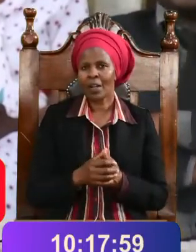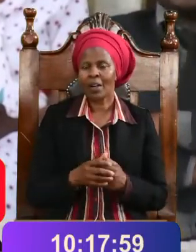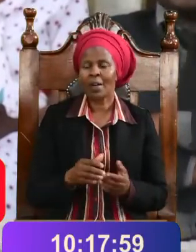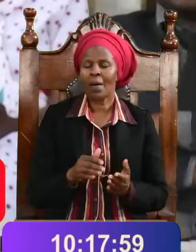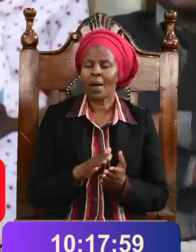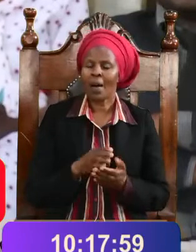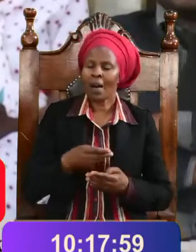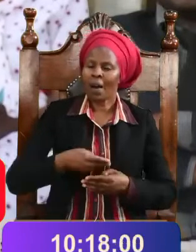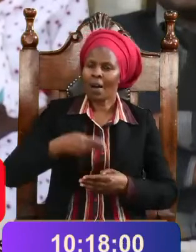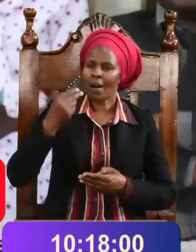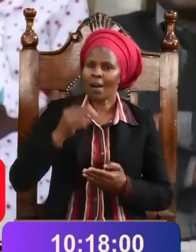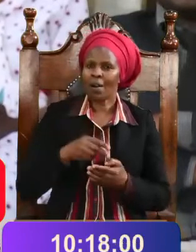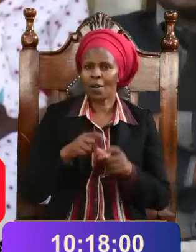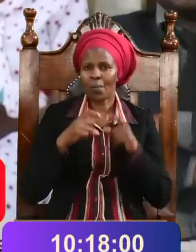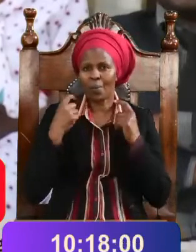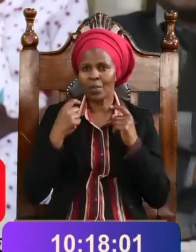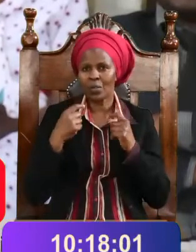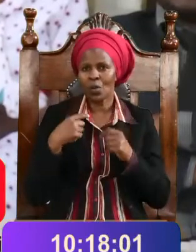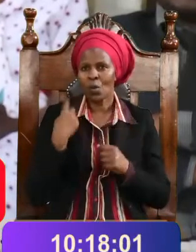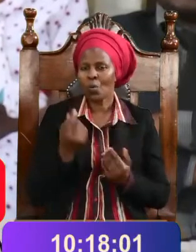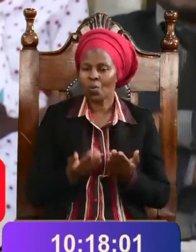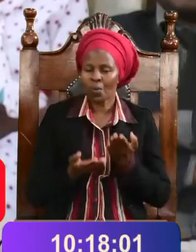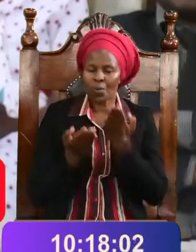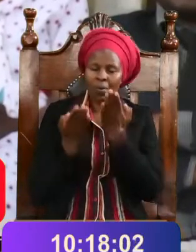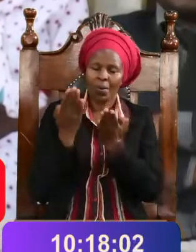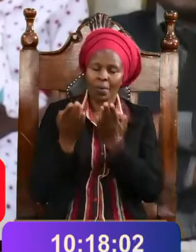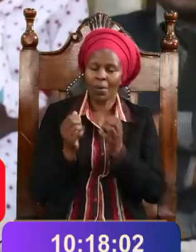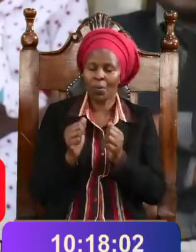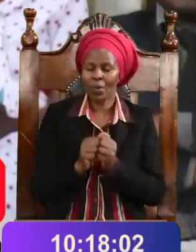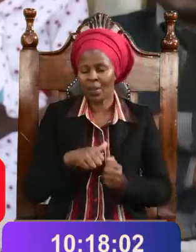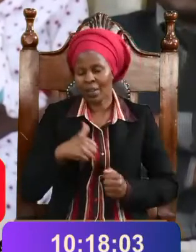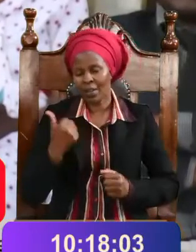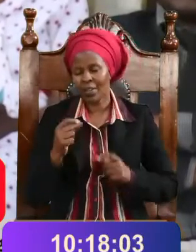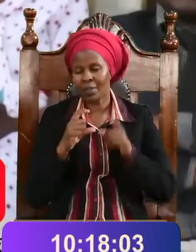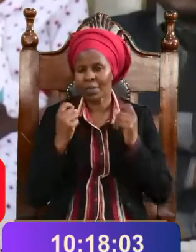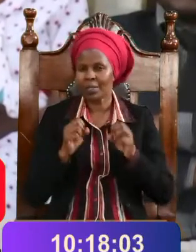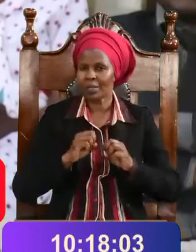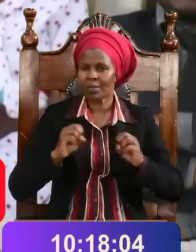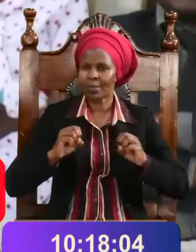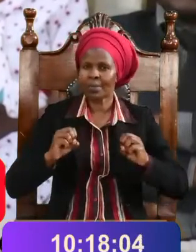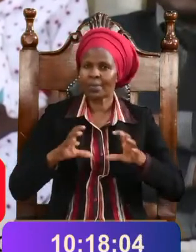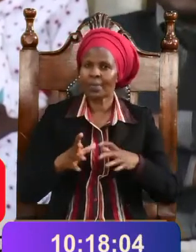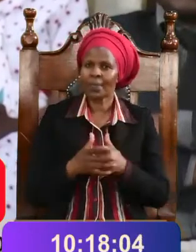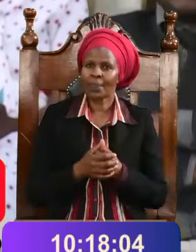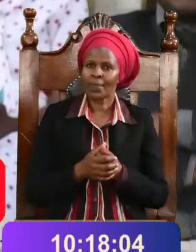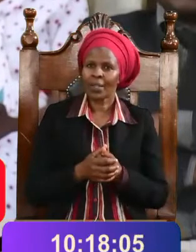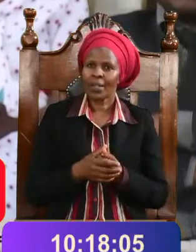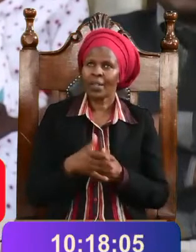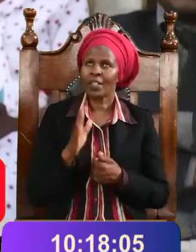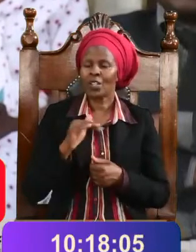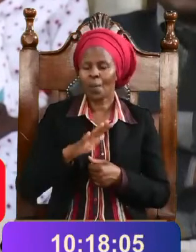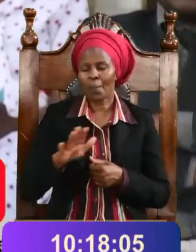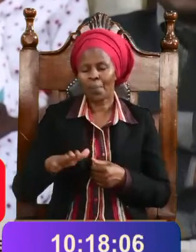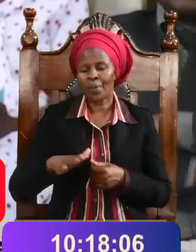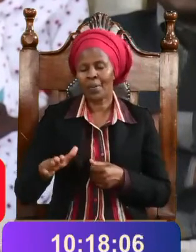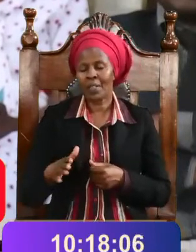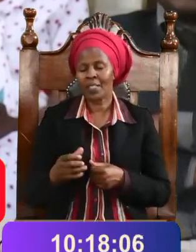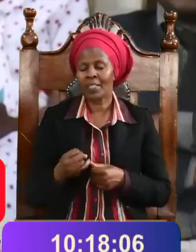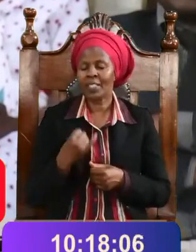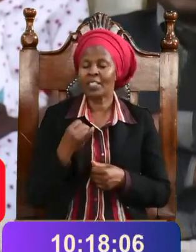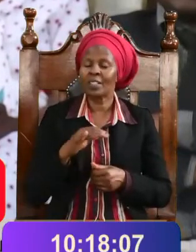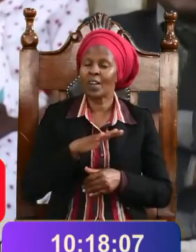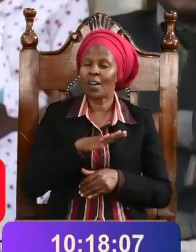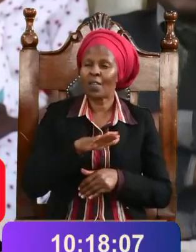mkuu ambaye hawezi kulinganishwa na kuhani wengine wowote. Na pia tukasema uwepo wa Mungu ukila